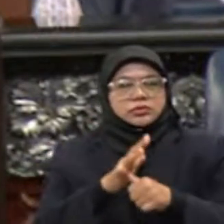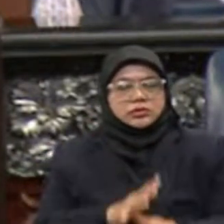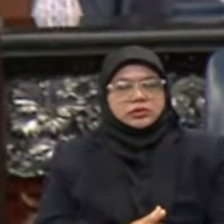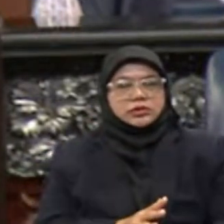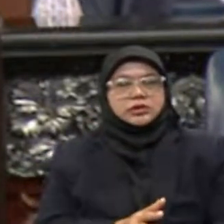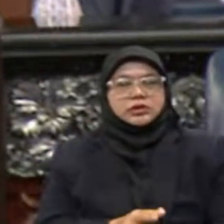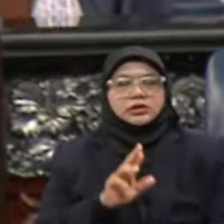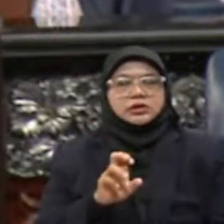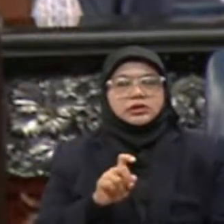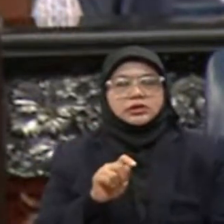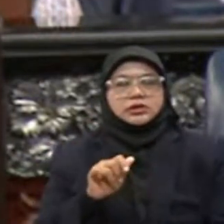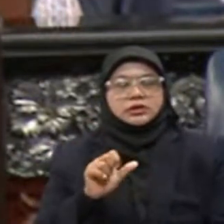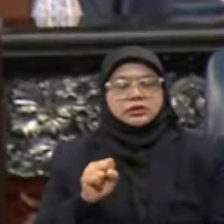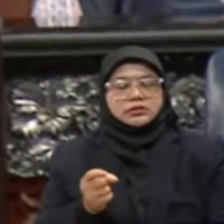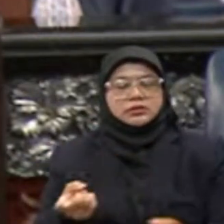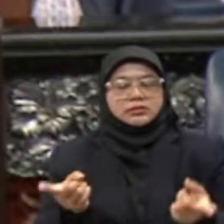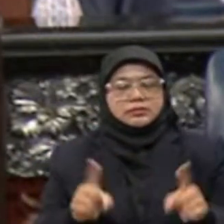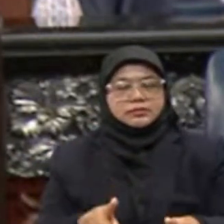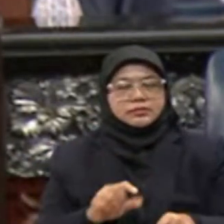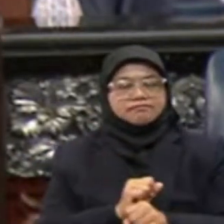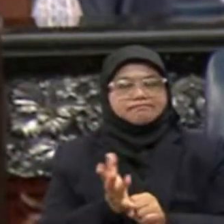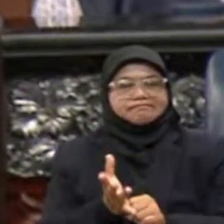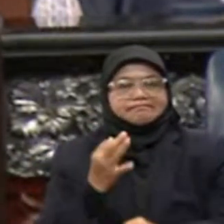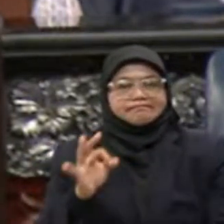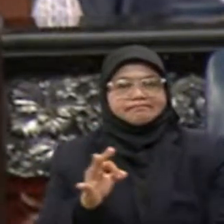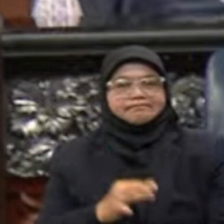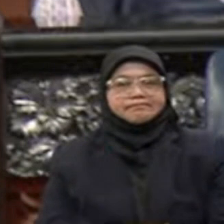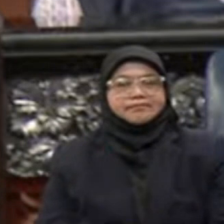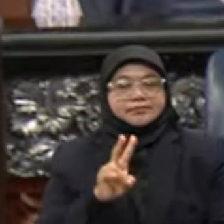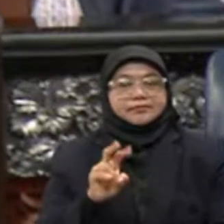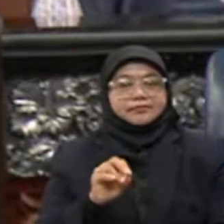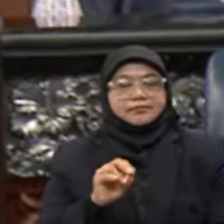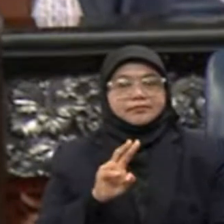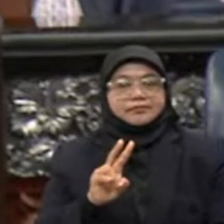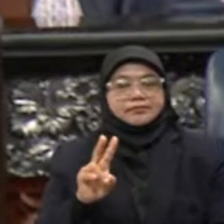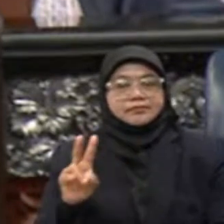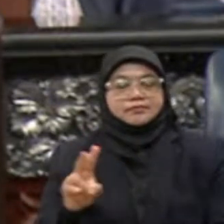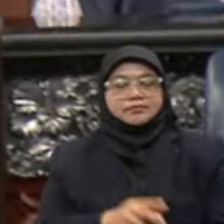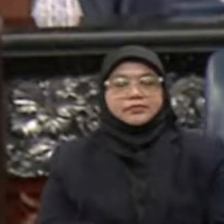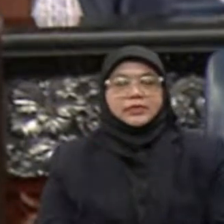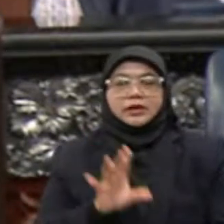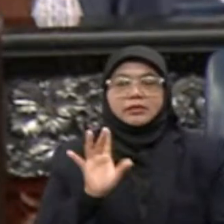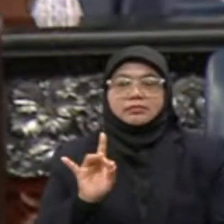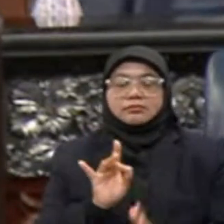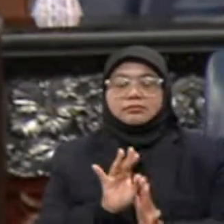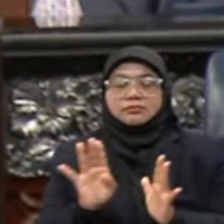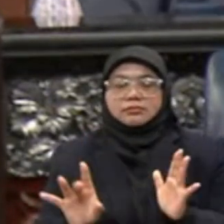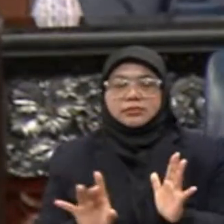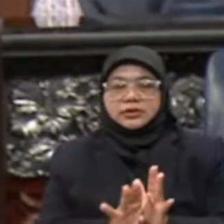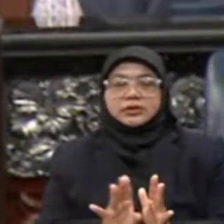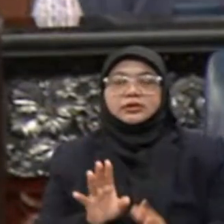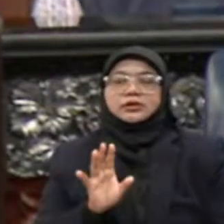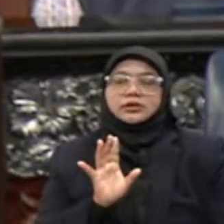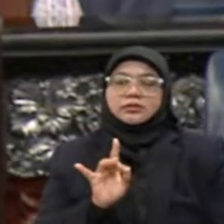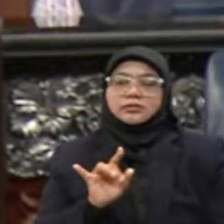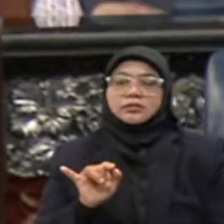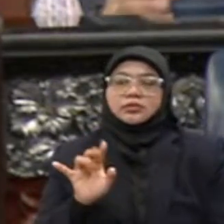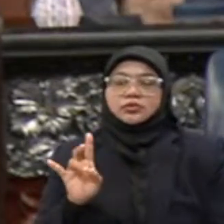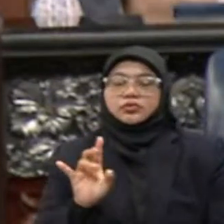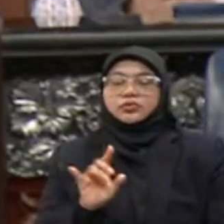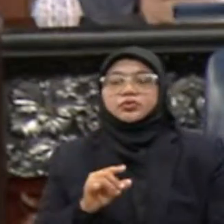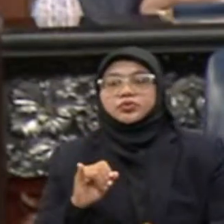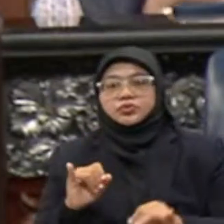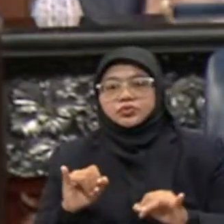rentan pasca pandemi itu 2022 8 billion kepada 8 bulan 7 juta